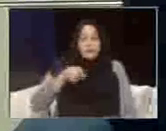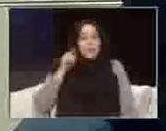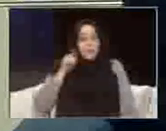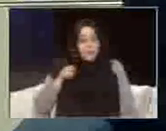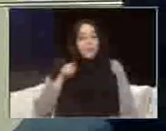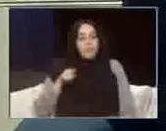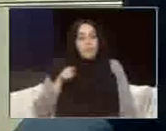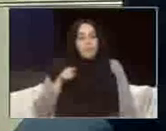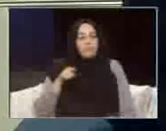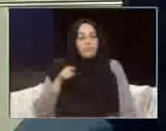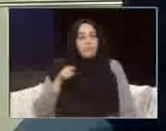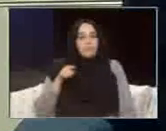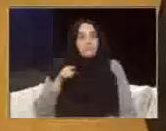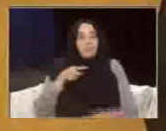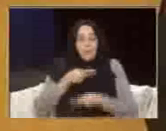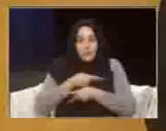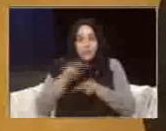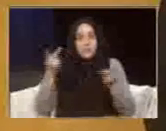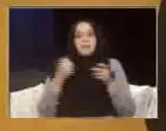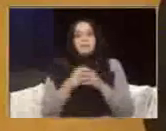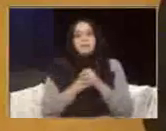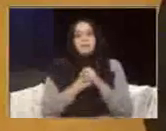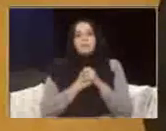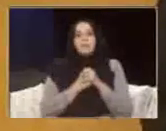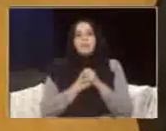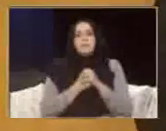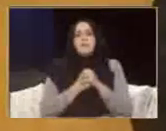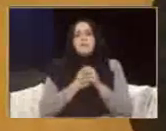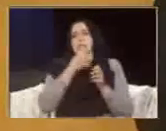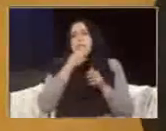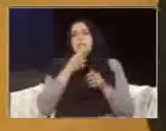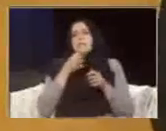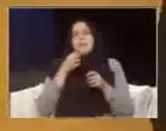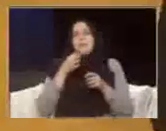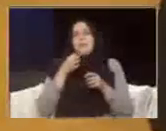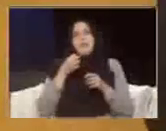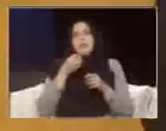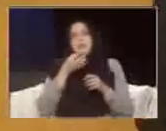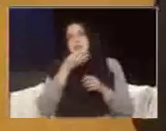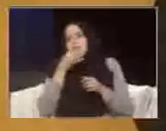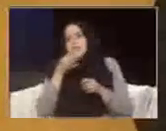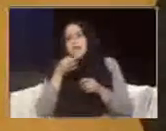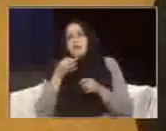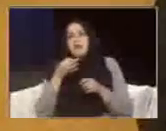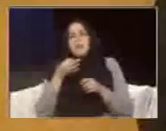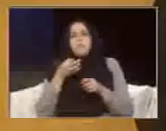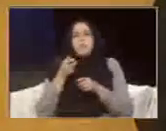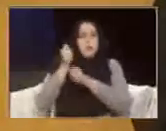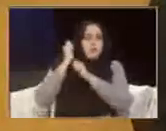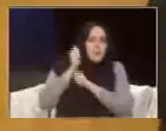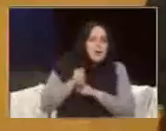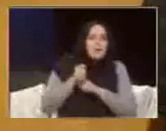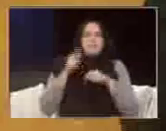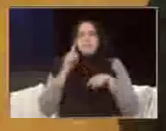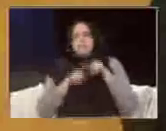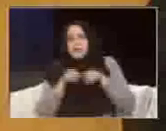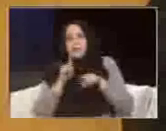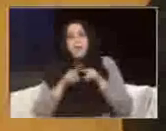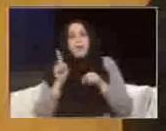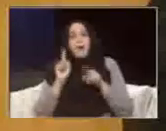إليه ليس هو أيضا فقط يعني كما ينقل العلماء الفأس والقصعة، لا، وإنما قبل هذا وذاك